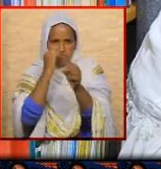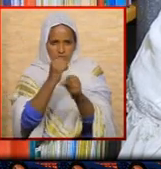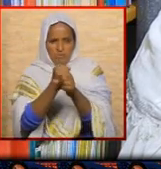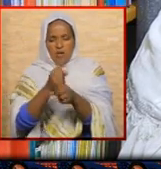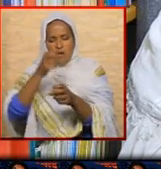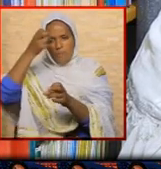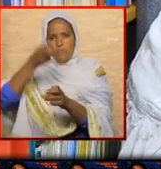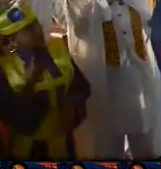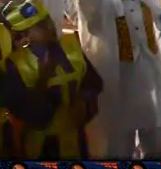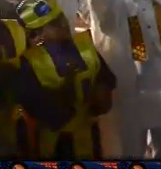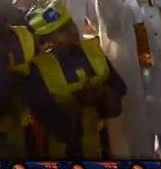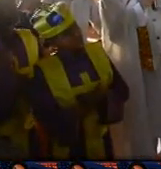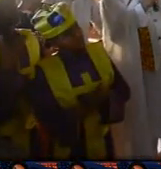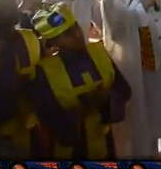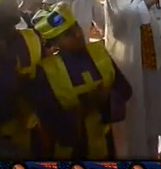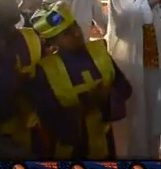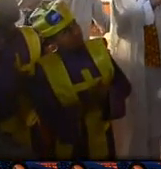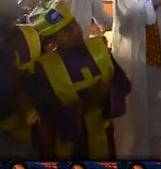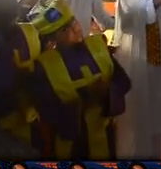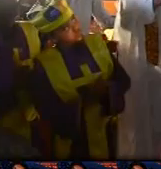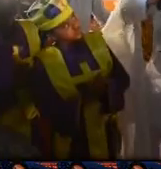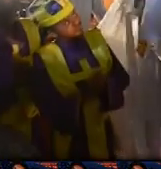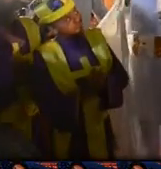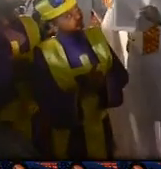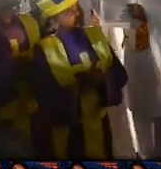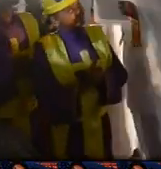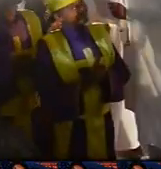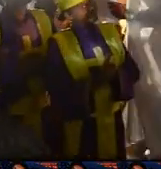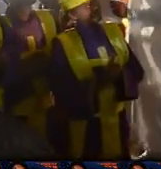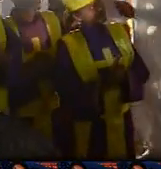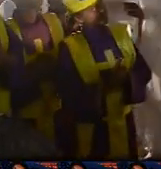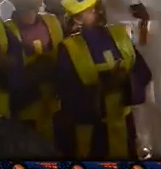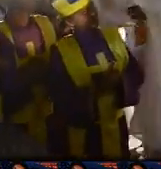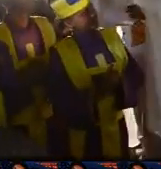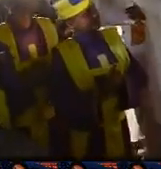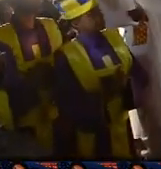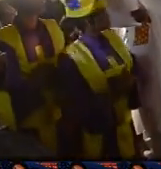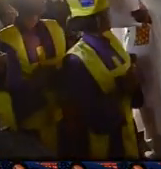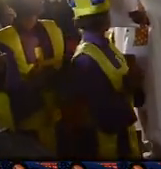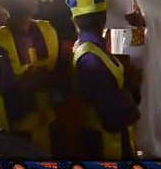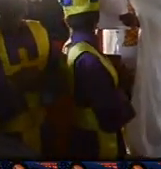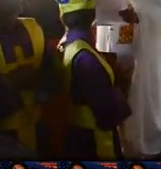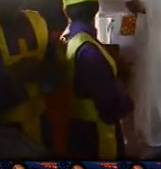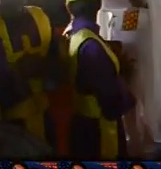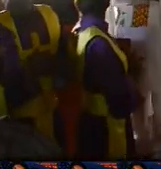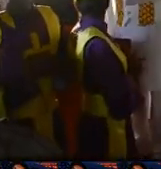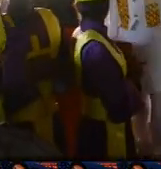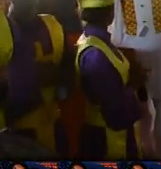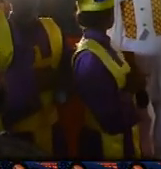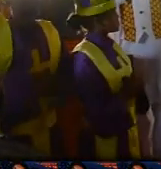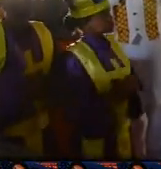ለመጠገንም ከበድ የሚል አይነት ነው። የገዳሙ 100ኛ ዓመት የምስረታ በዓል ህዳር 17 ቀን በየወር